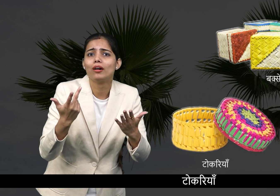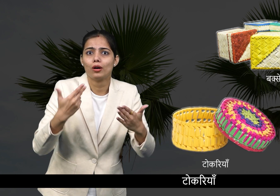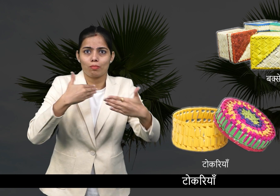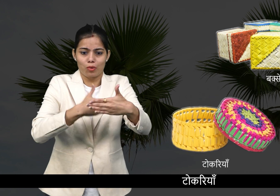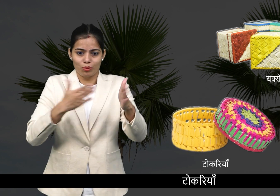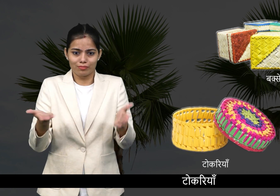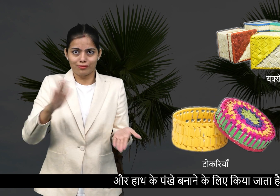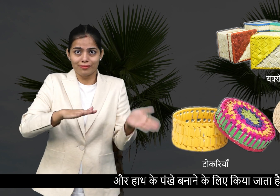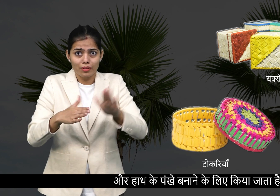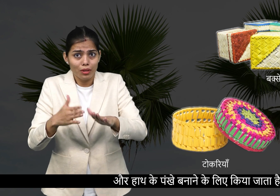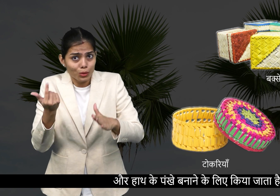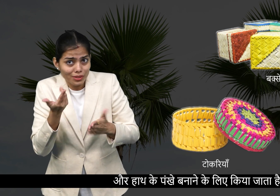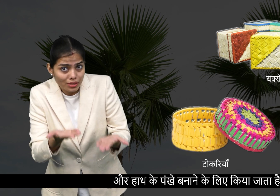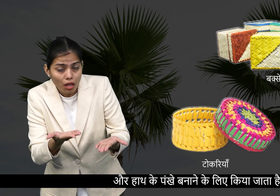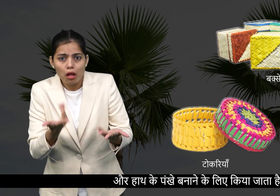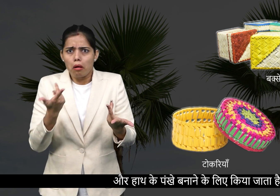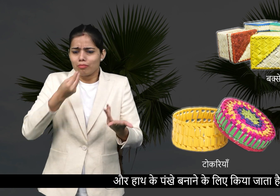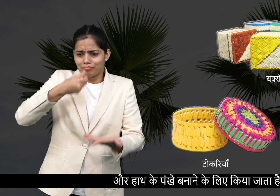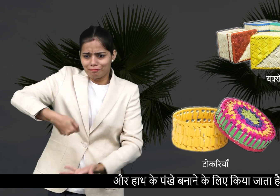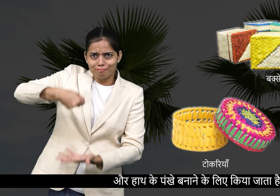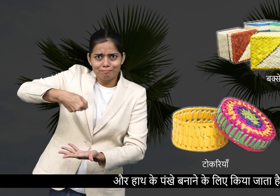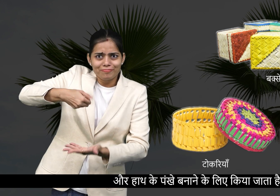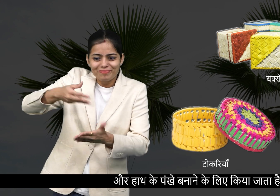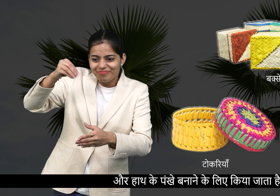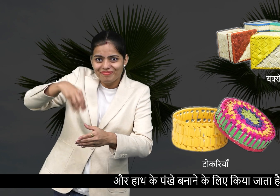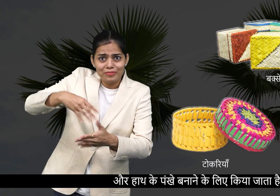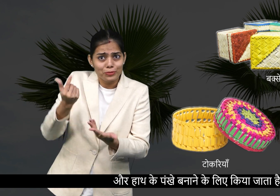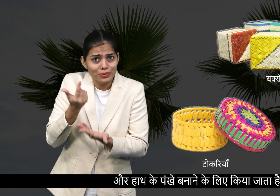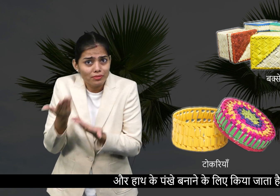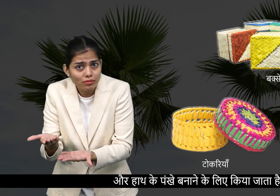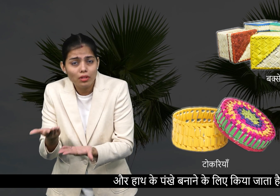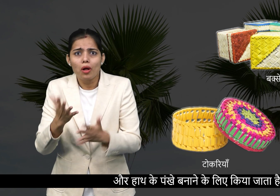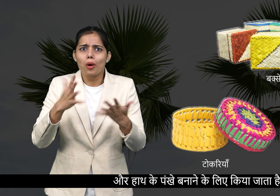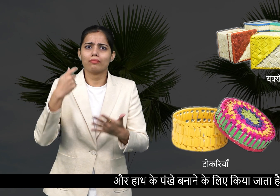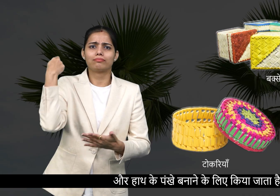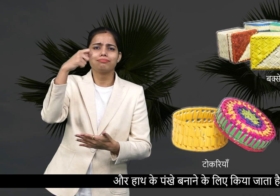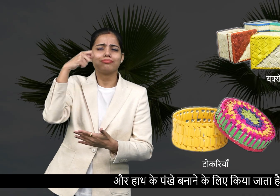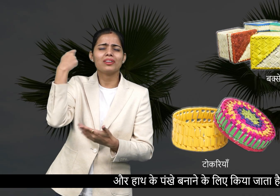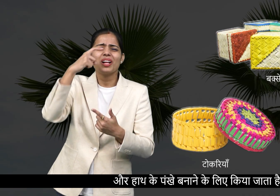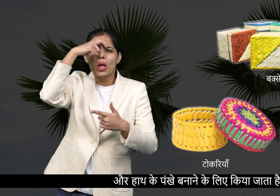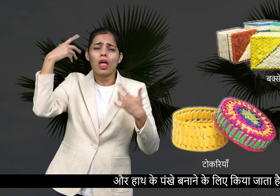टोकरियां और हाथ के पंखे बनाने के लिए किया जाता है।